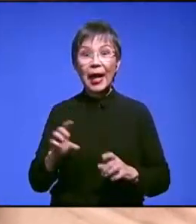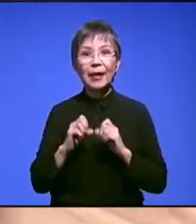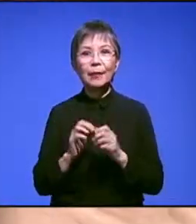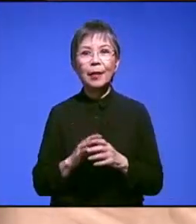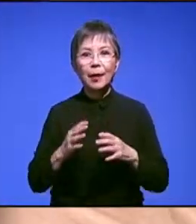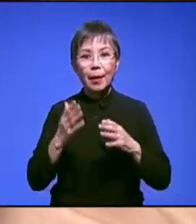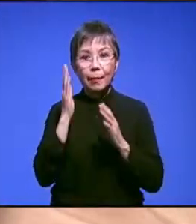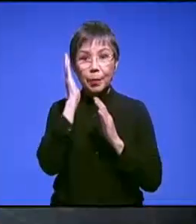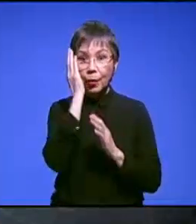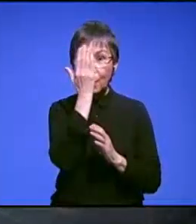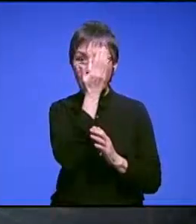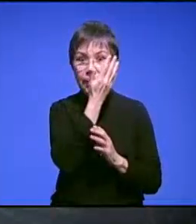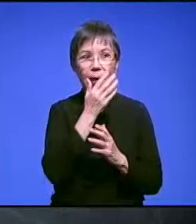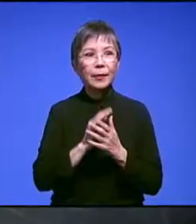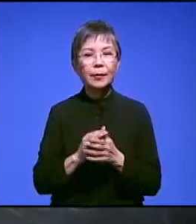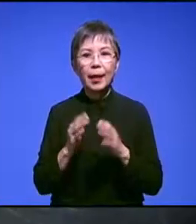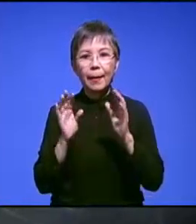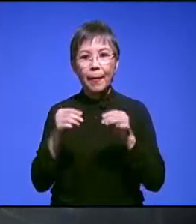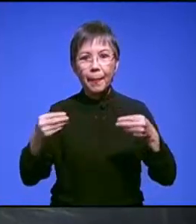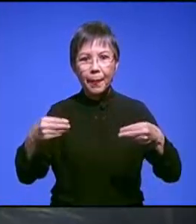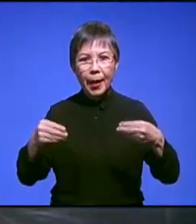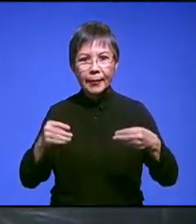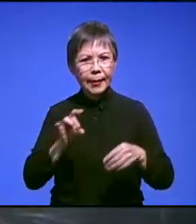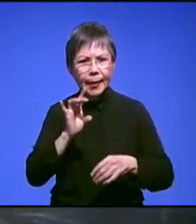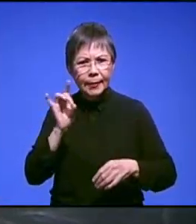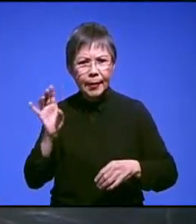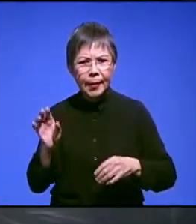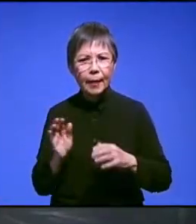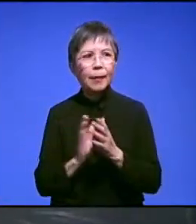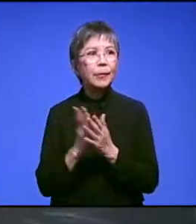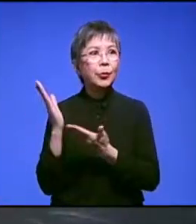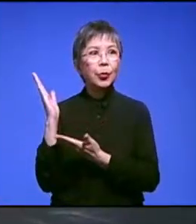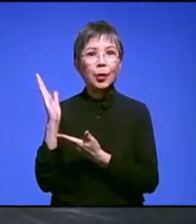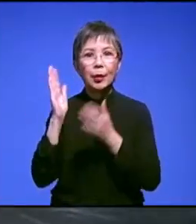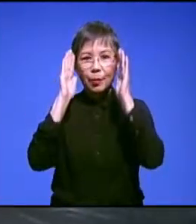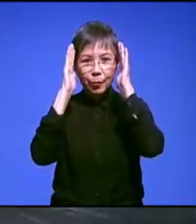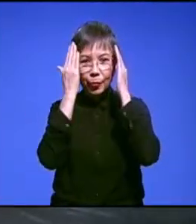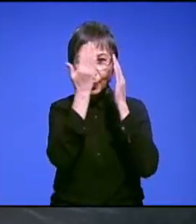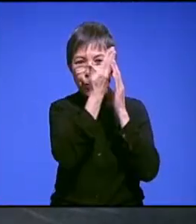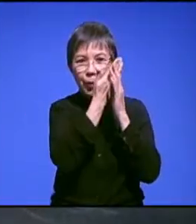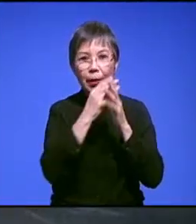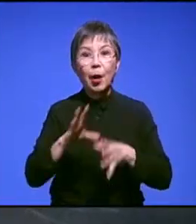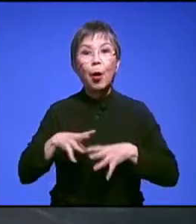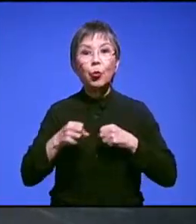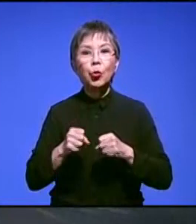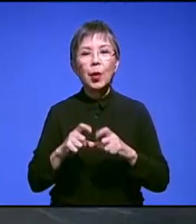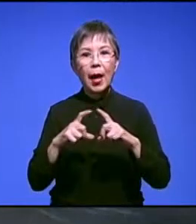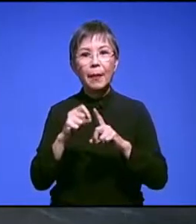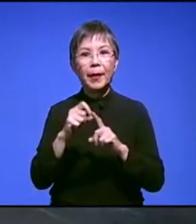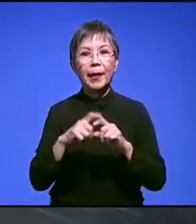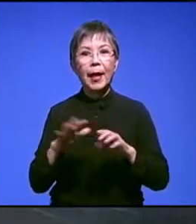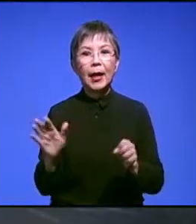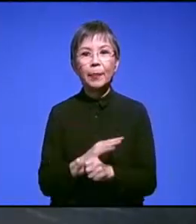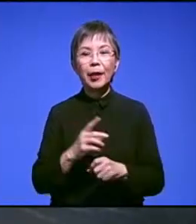adalah pelindung wajah. Terbuat dari plastik dengan beragam model, masker ini menjawab kebutuhan masyarakat yang memerlukan APD lengkap dan